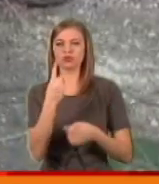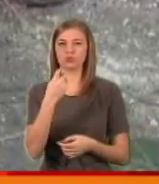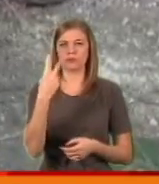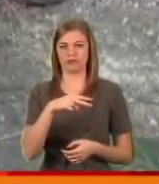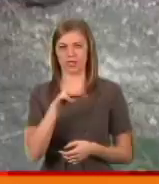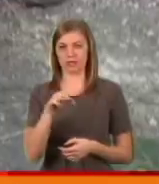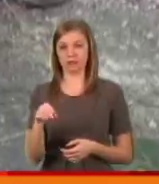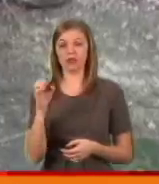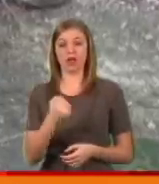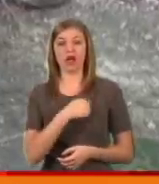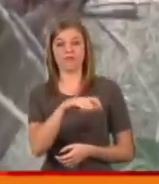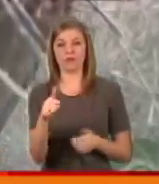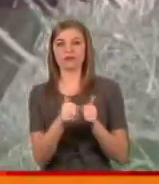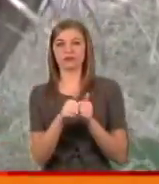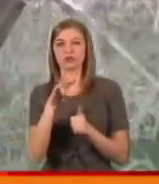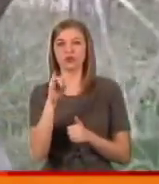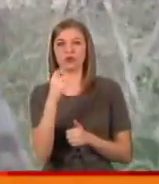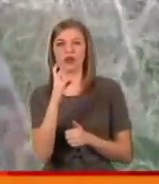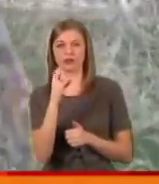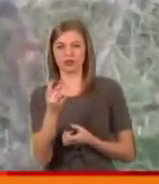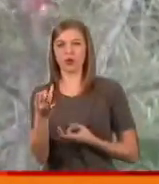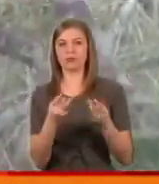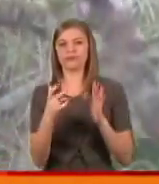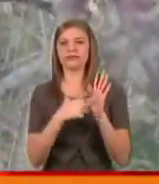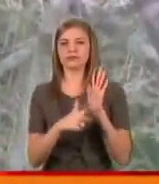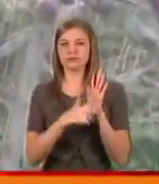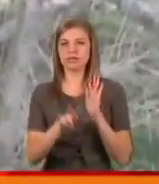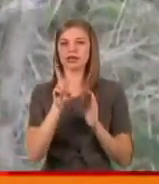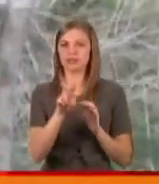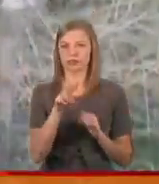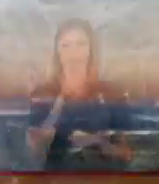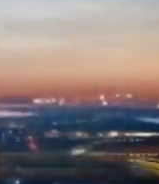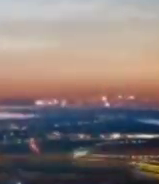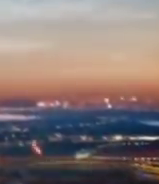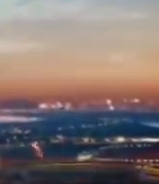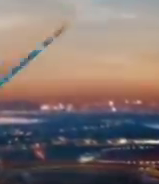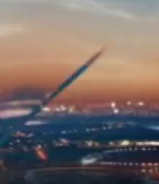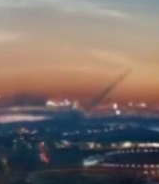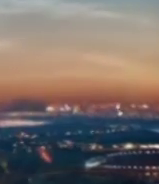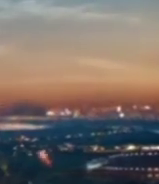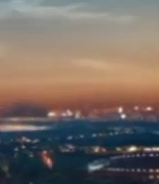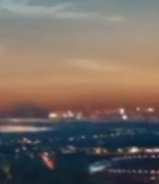120-ті міни, а вояків в околицях Луганську обстріляли з 82-мм.